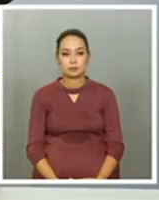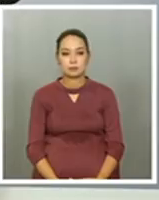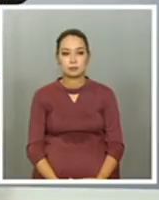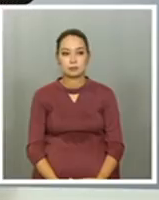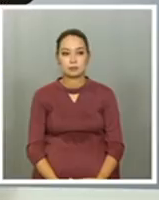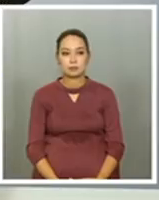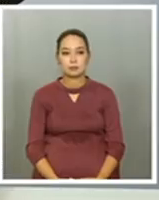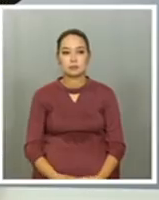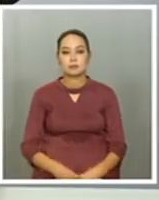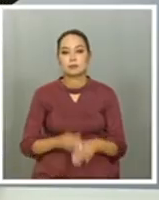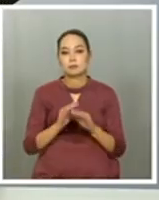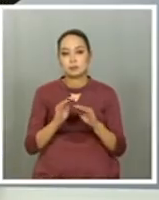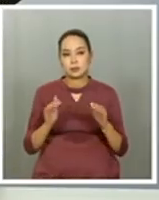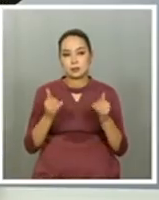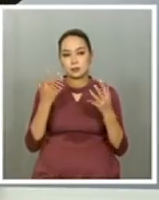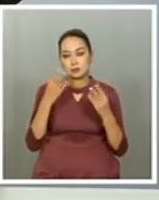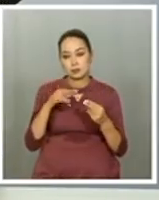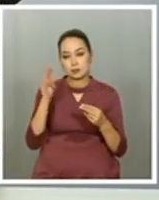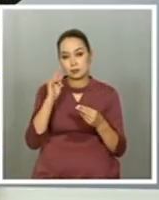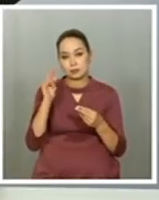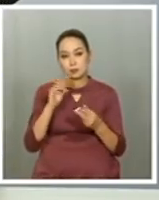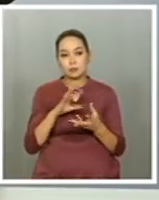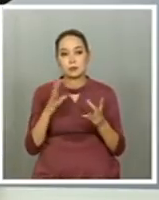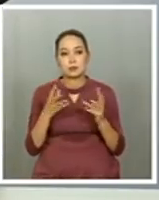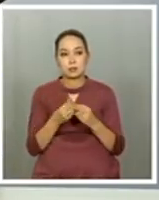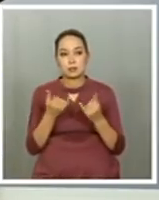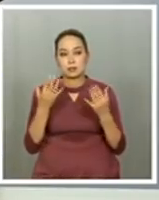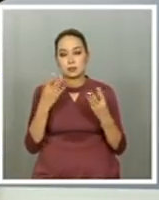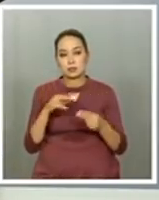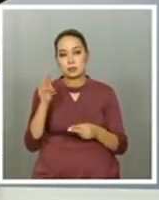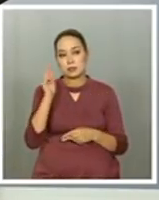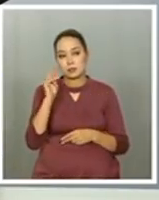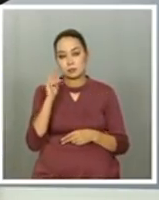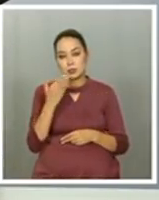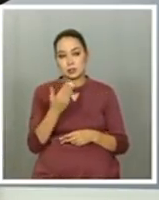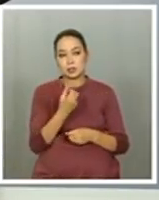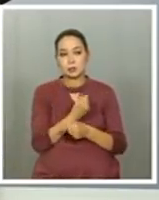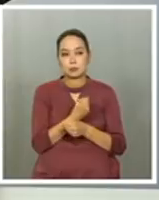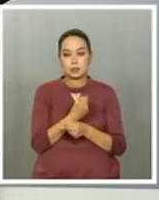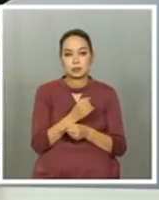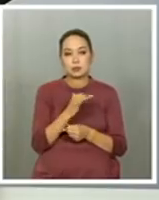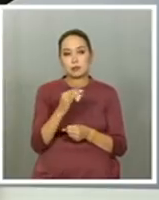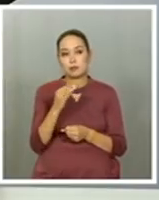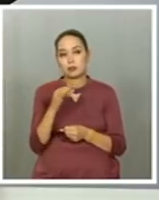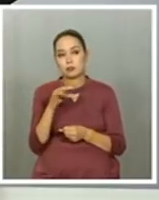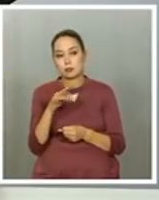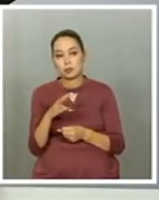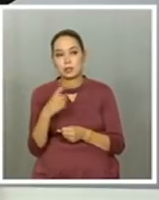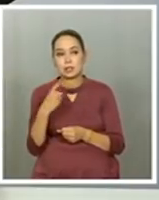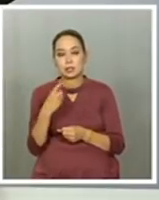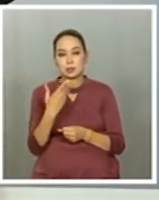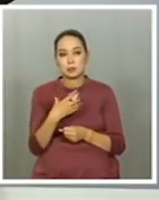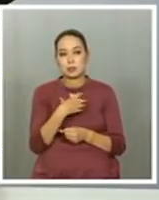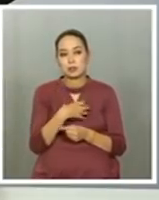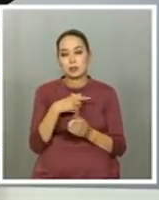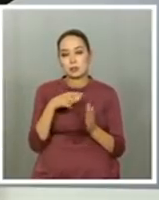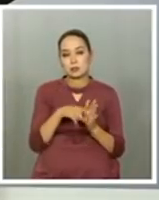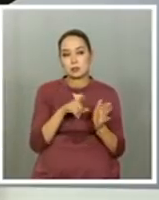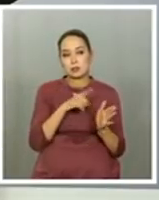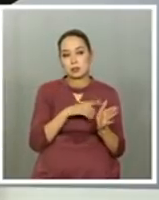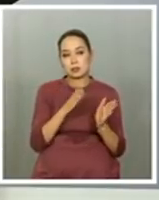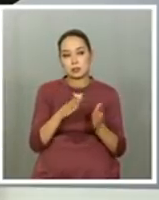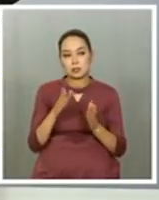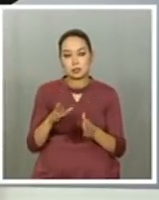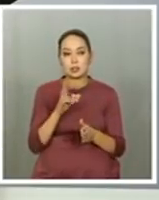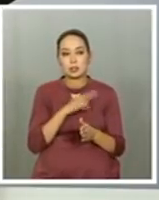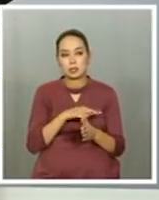Балалар, бүгінгі сабағымызды қорытындылайық. Бүгінгі сабақта спирттер мен фенолдың химиялық қасиеттерін сипаттайтын